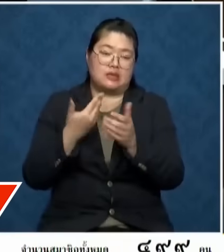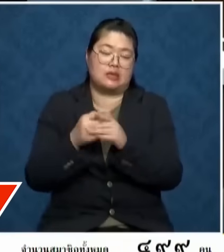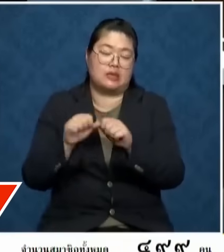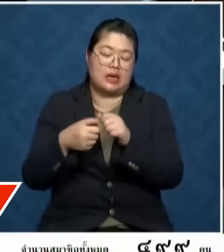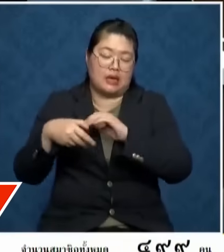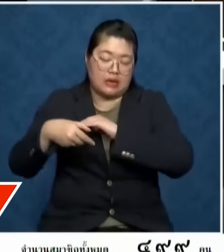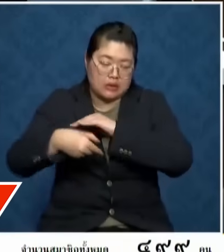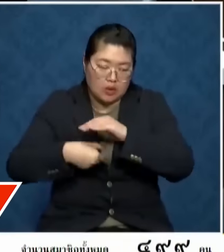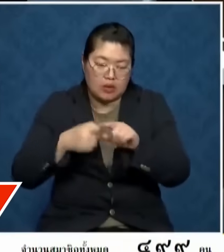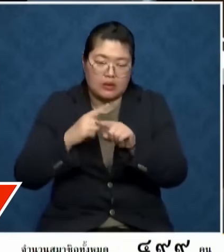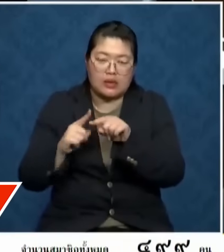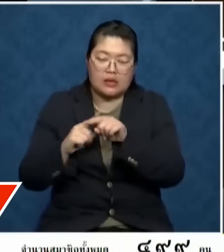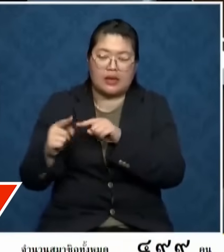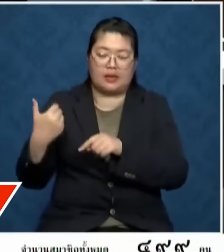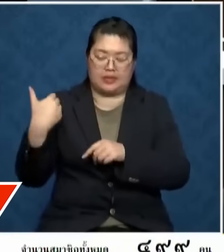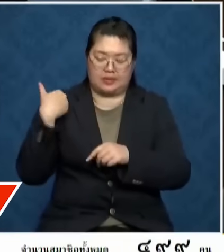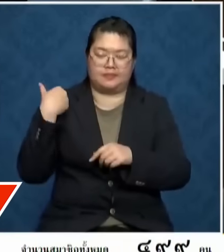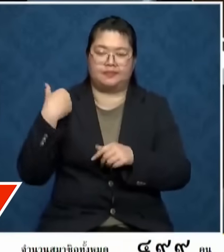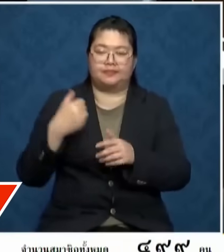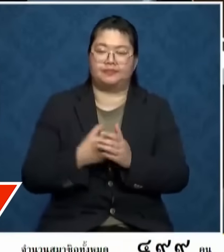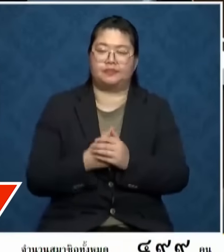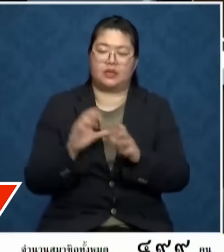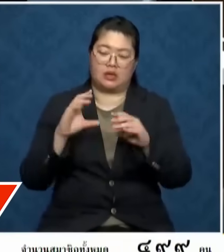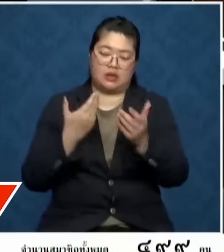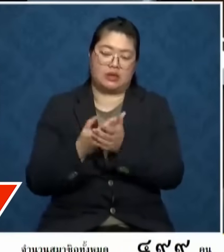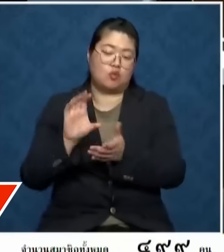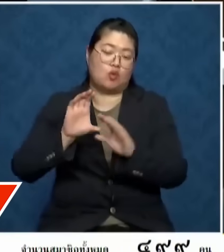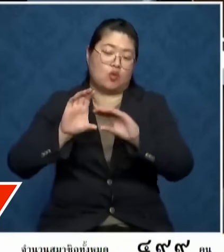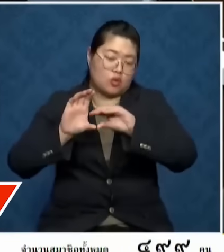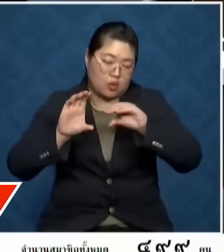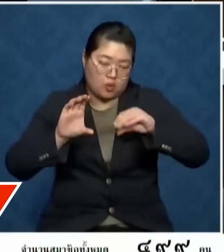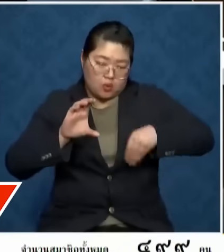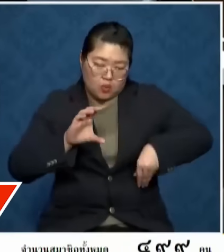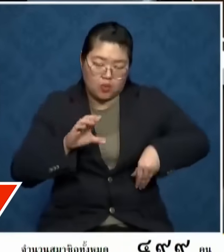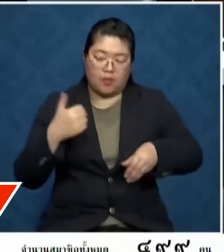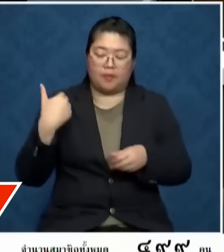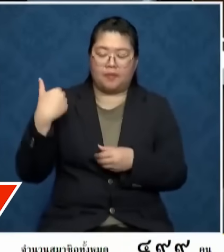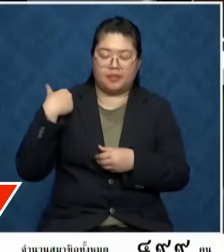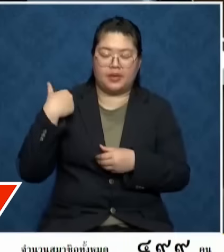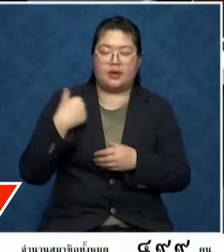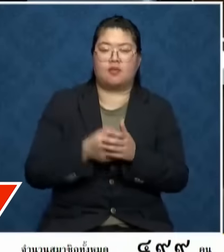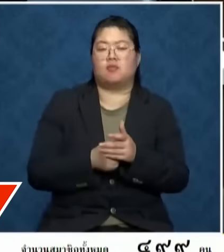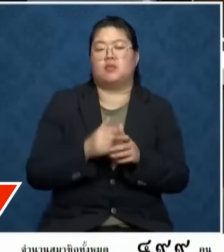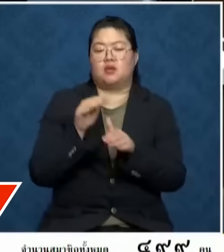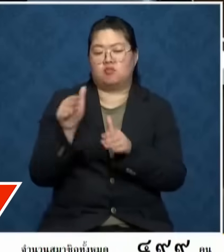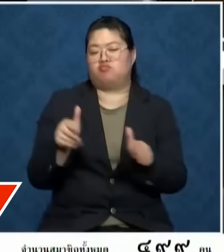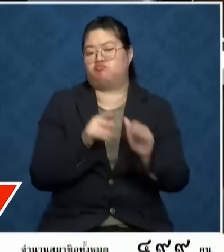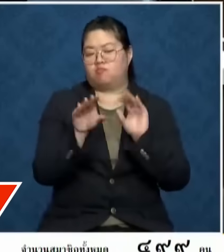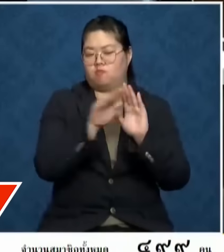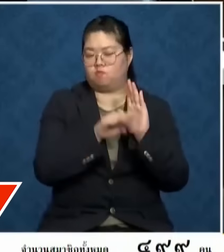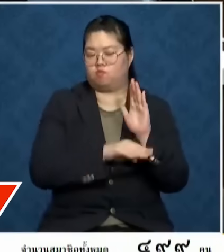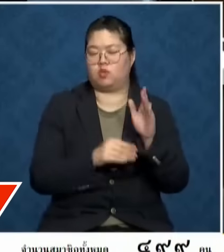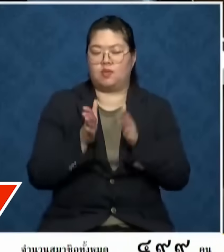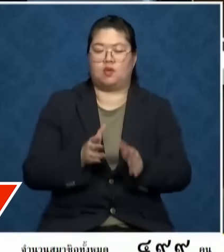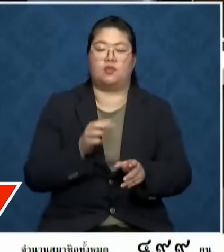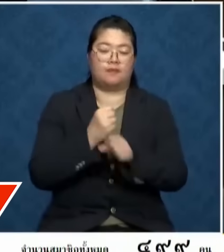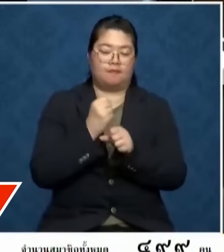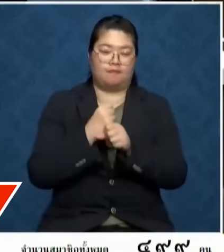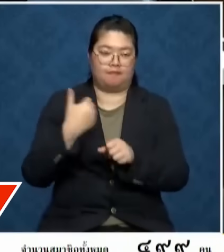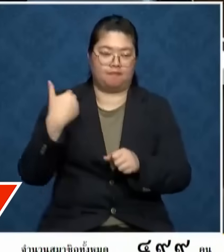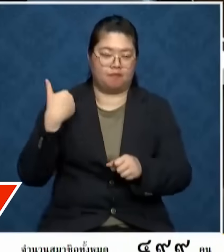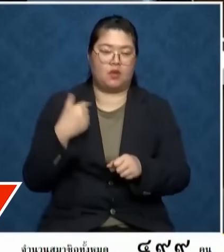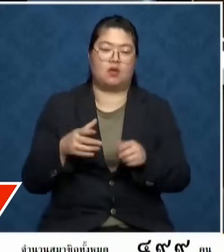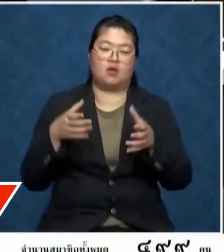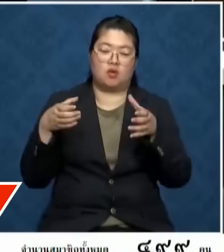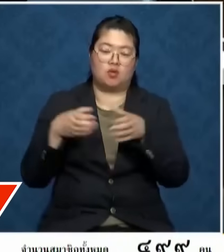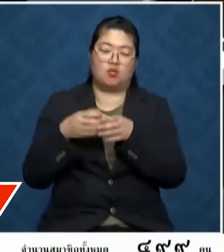เรียกก่อนใช่มครับเงินทอนเรียกทีหลังเนี่ยนะครับก็จะปรากฏนะครับว่ามีบุคคลมีขบวนการนะครับมีนัก